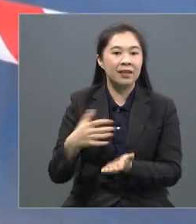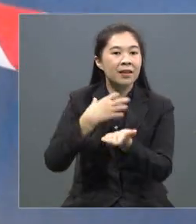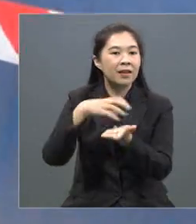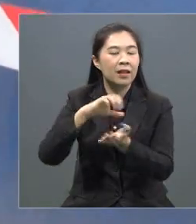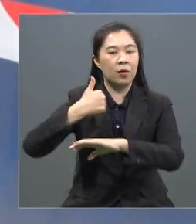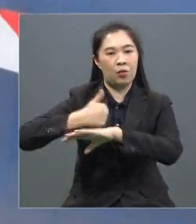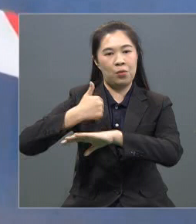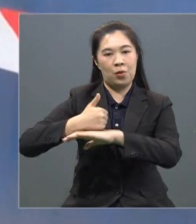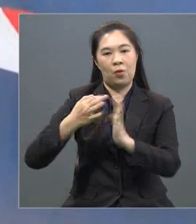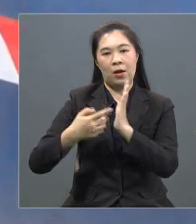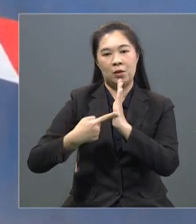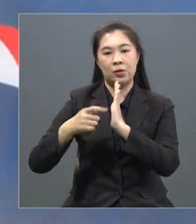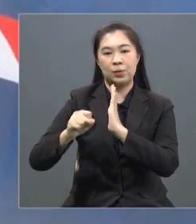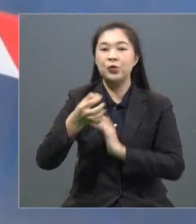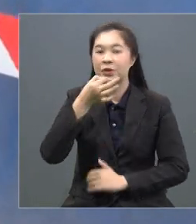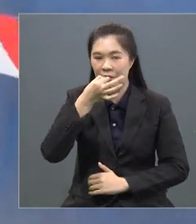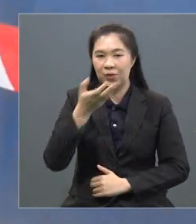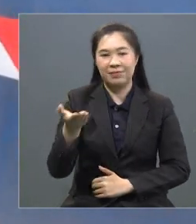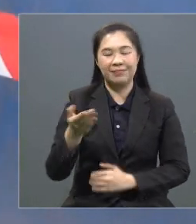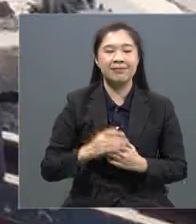จากผู้ว่าราชการจังหวัดสมุทรสาคร